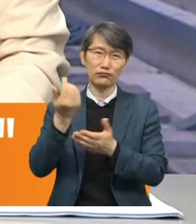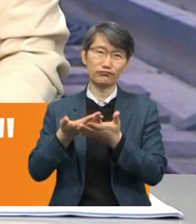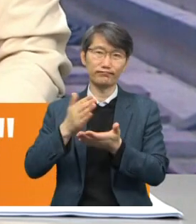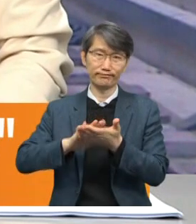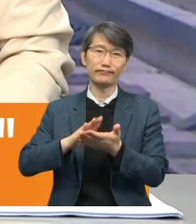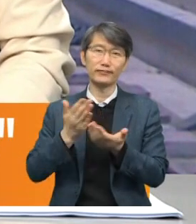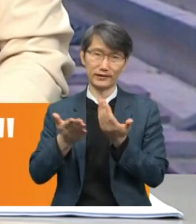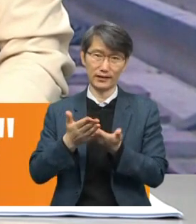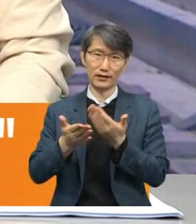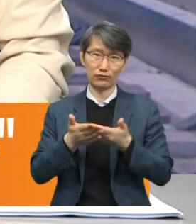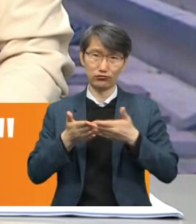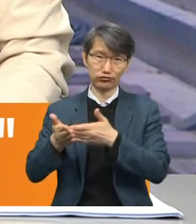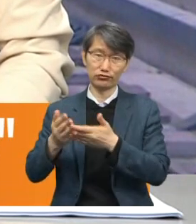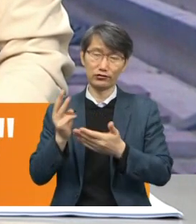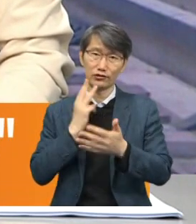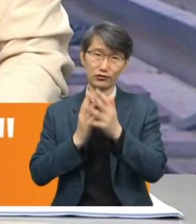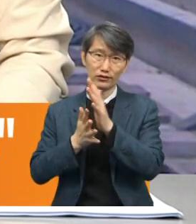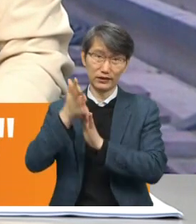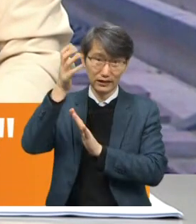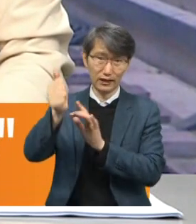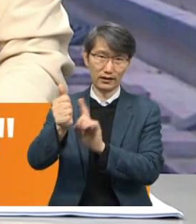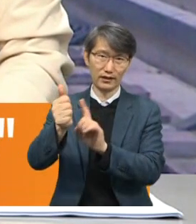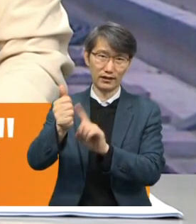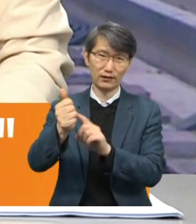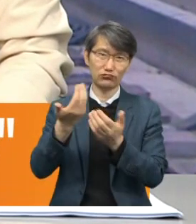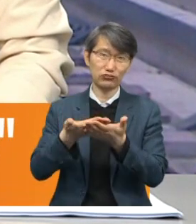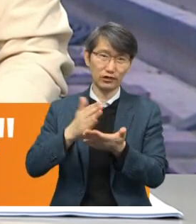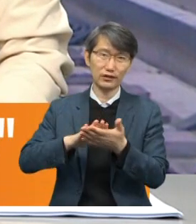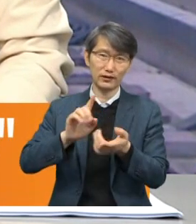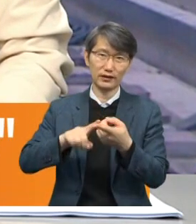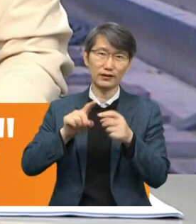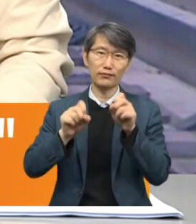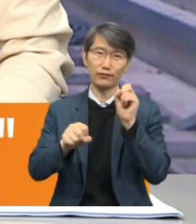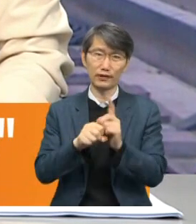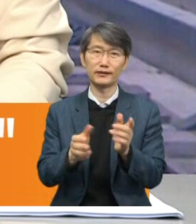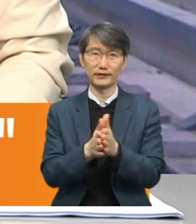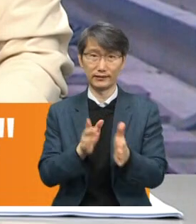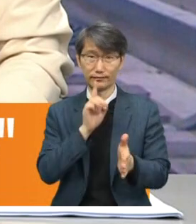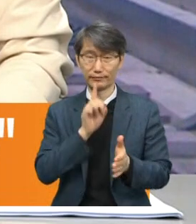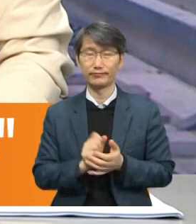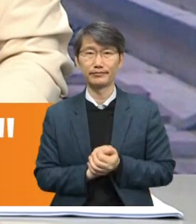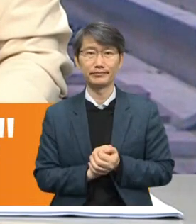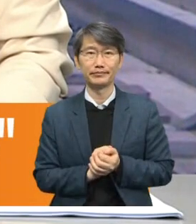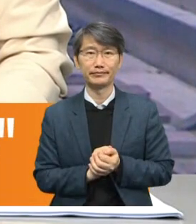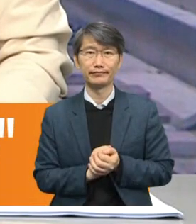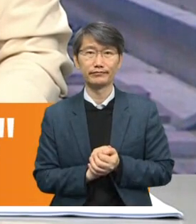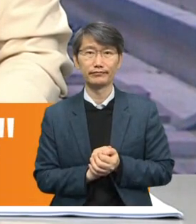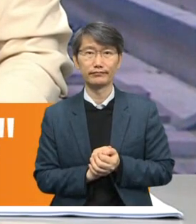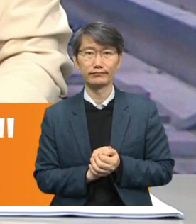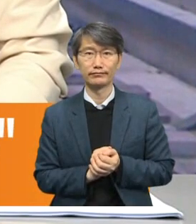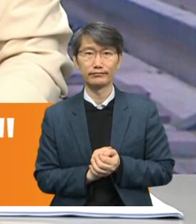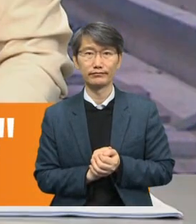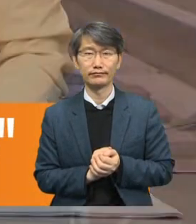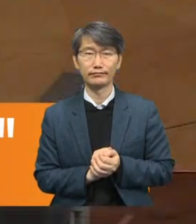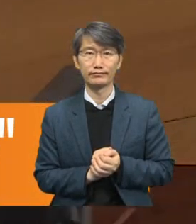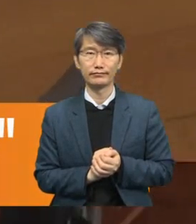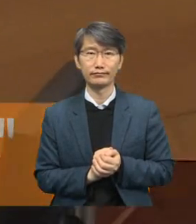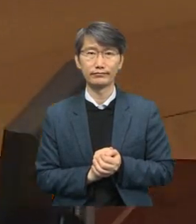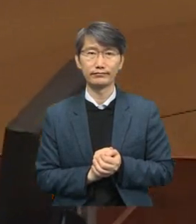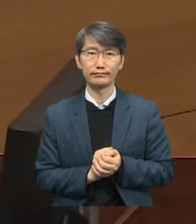요구했는데요. 오세훈 시장은 노선을 재조정하는 작업에 이미 착수했다고 밝혔습니다. 이주엽 기자의 보도입니다.